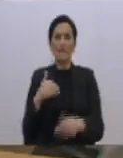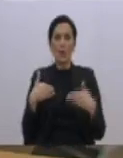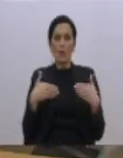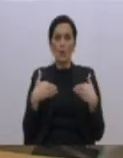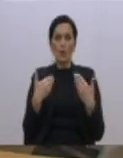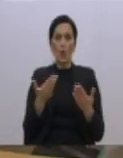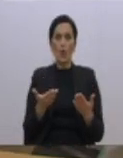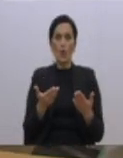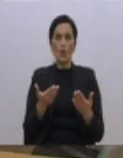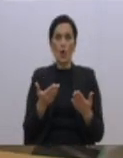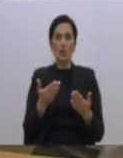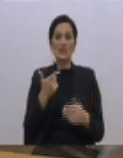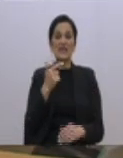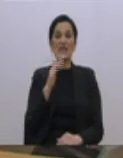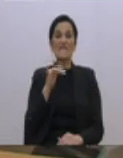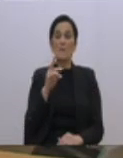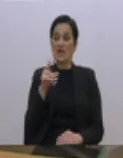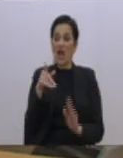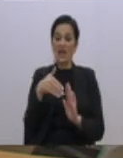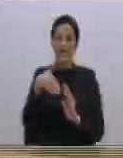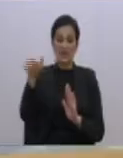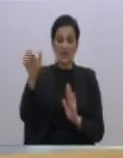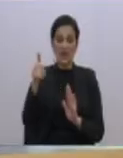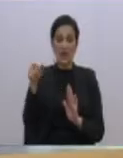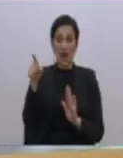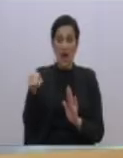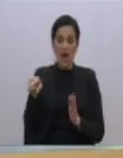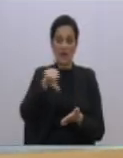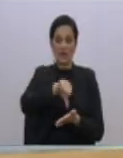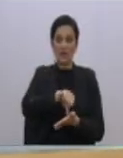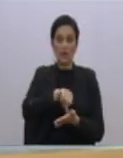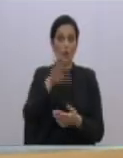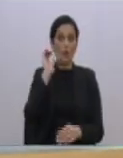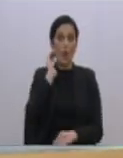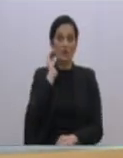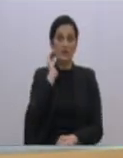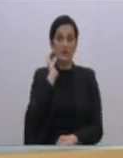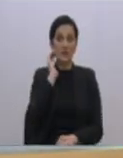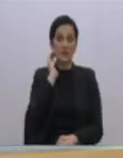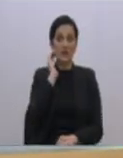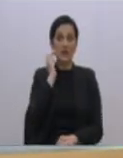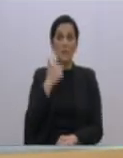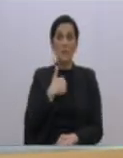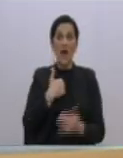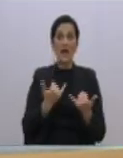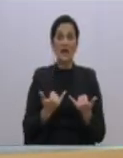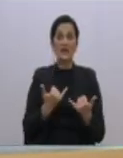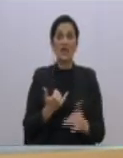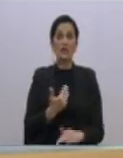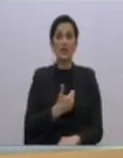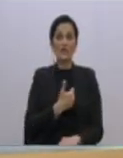მოგესალმებით. გივი მექანაძე გასულია, თუმცა კარგი იქნებოდა დარბაზში ყოფილიყო და მოესმინა. მე დღეს